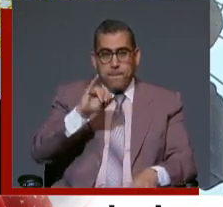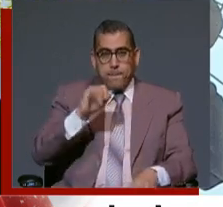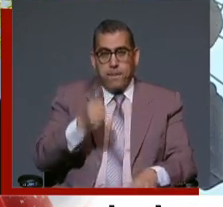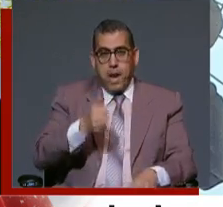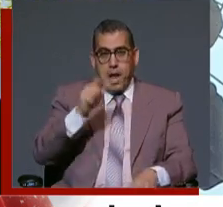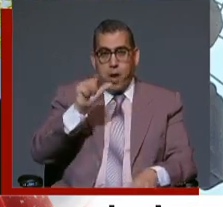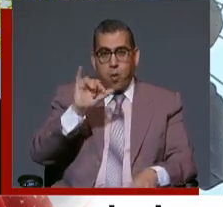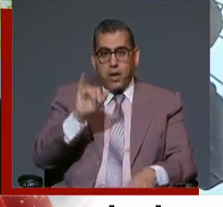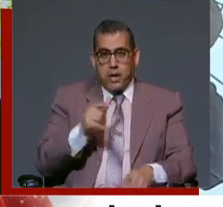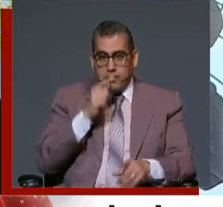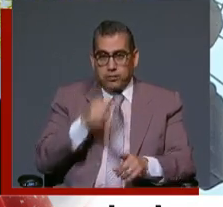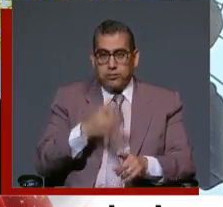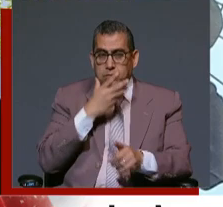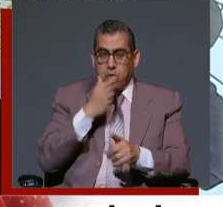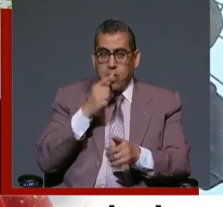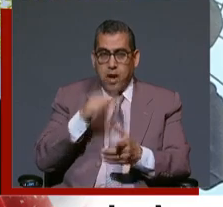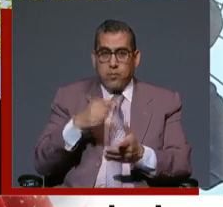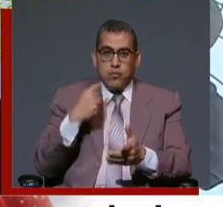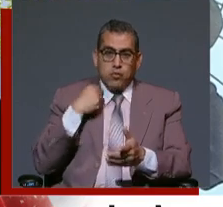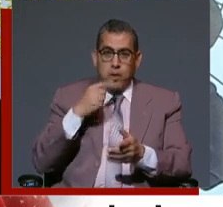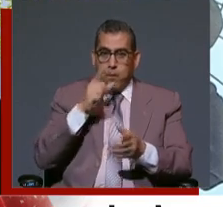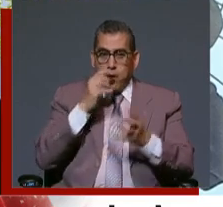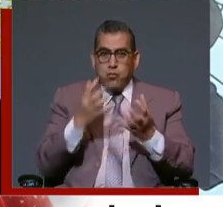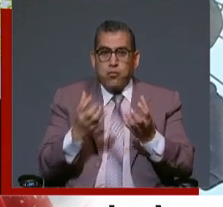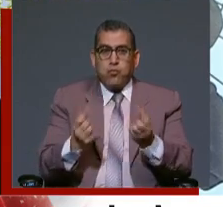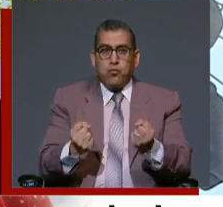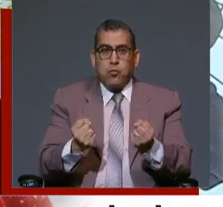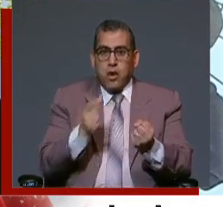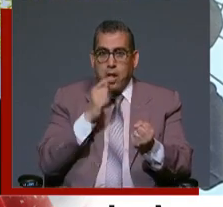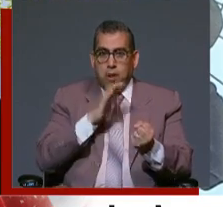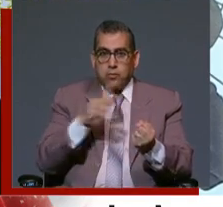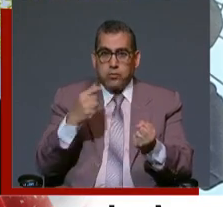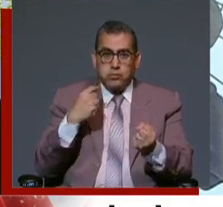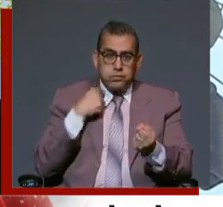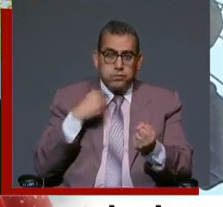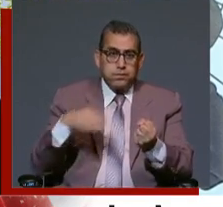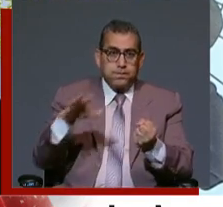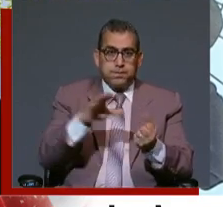نفس مواجهات الجفاف فتح برنامج التأمين